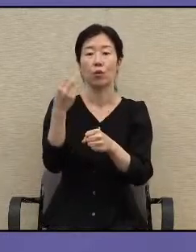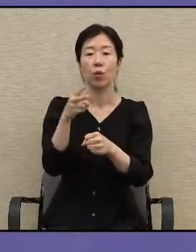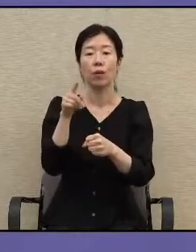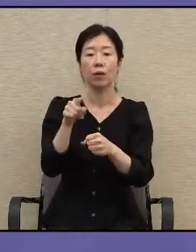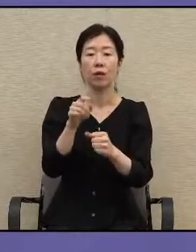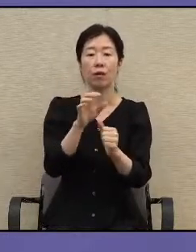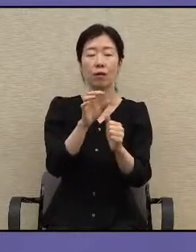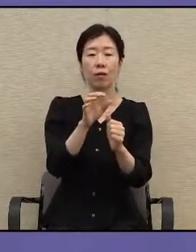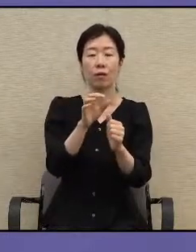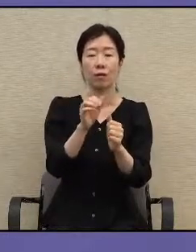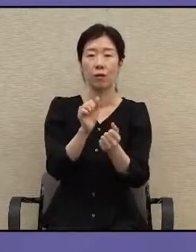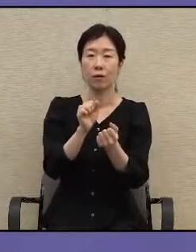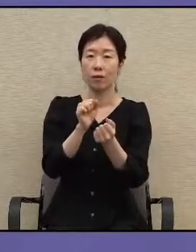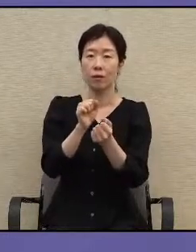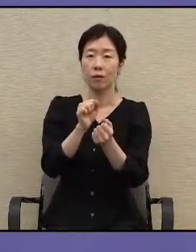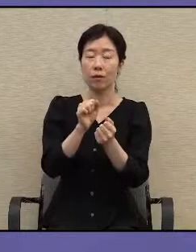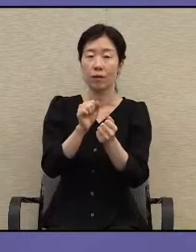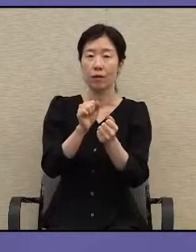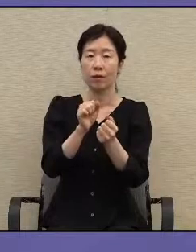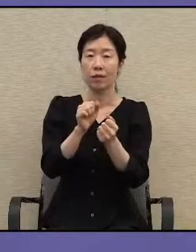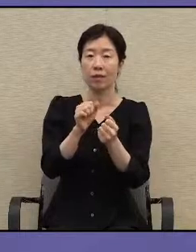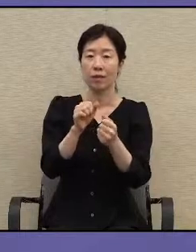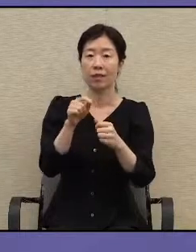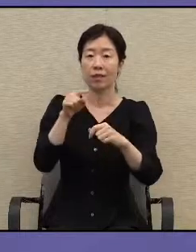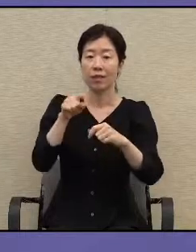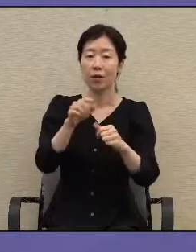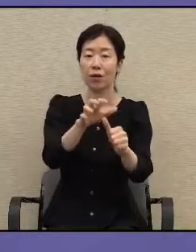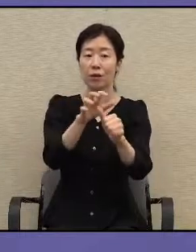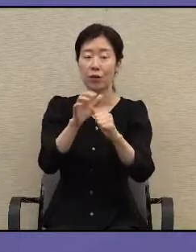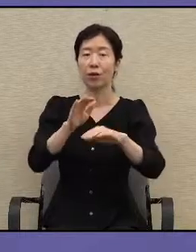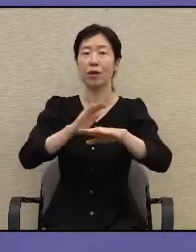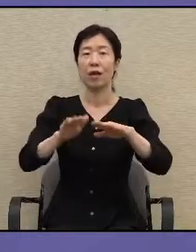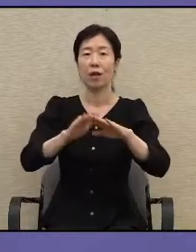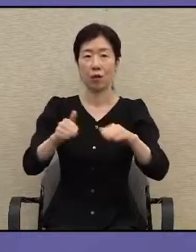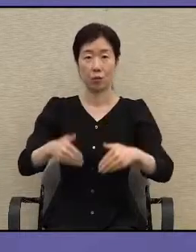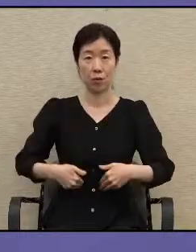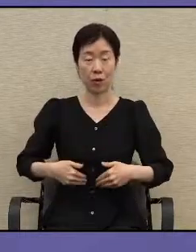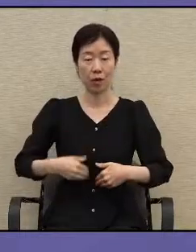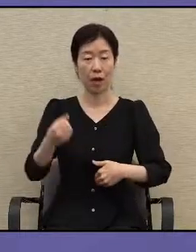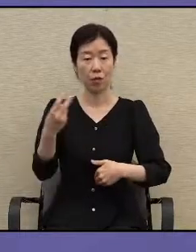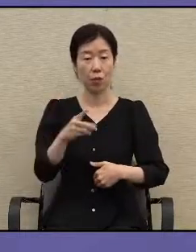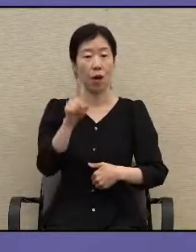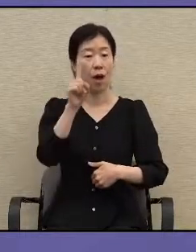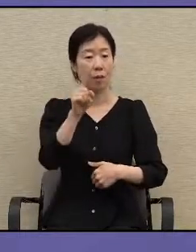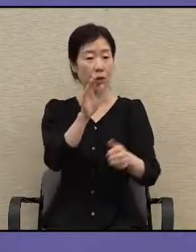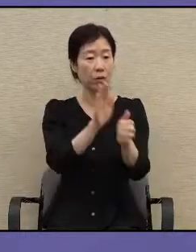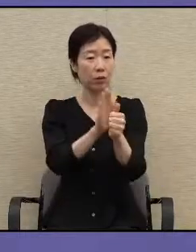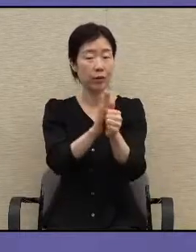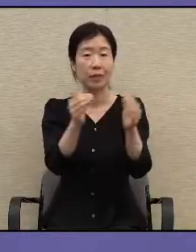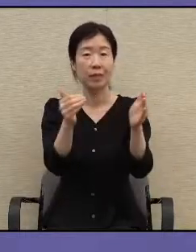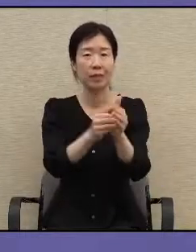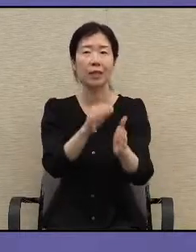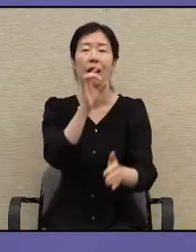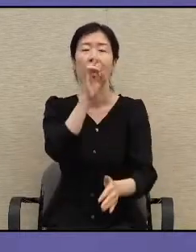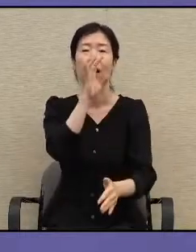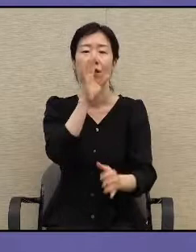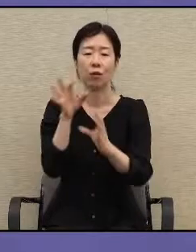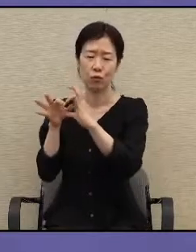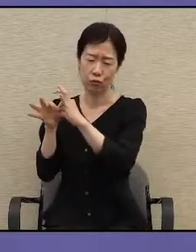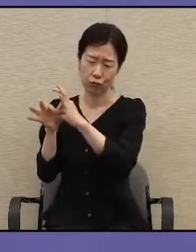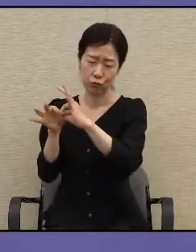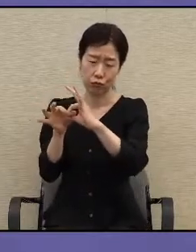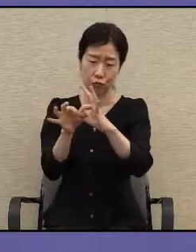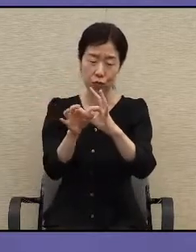단계별 접근이 이루어져야지 어떤 일회성이나 어떤 획일적인 접근으로는 접근이 힘들다라고 주장을